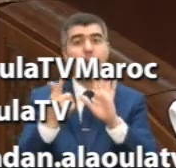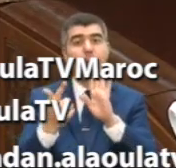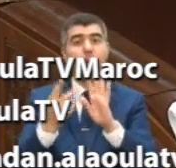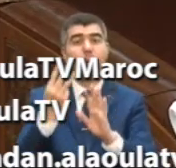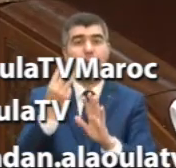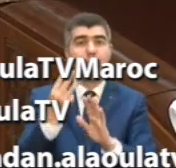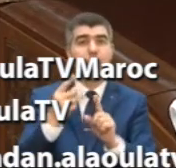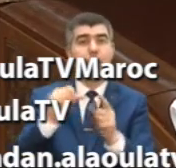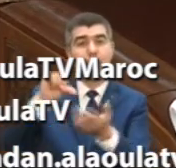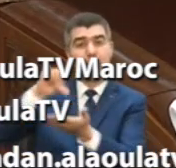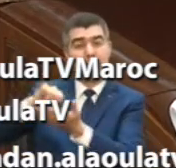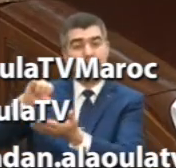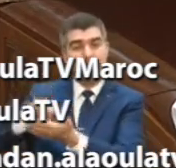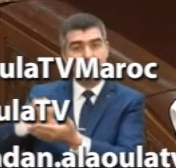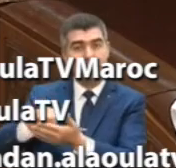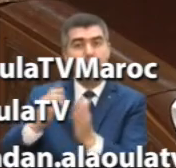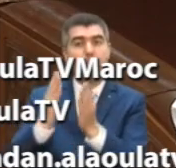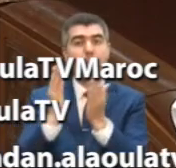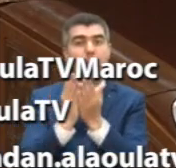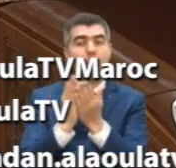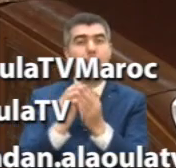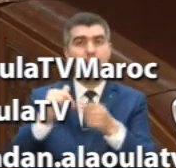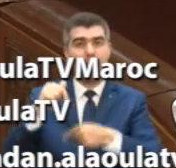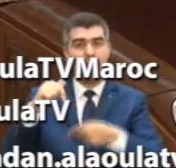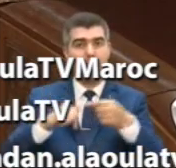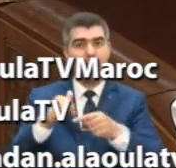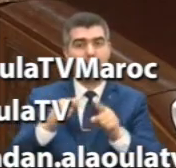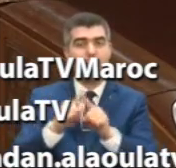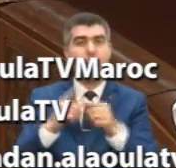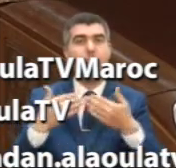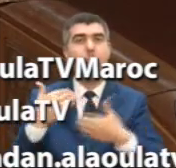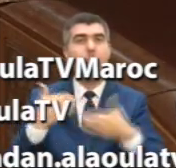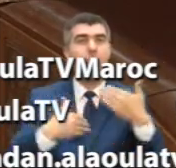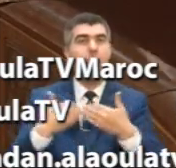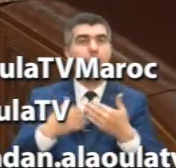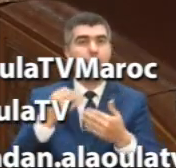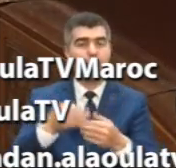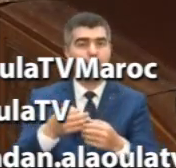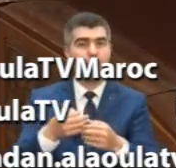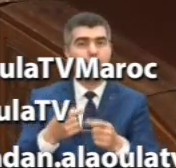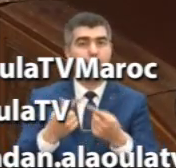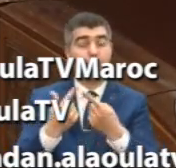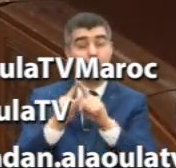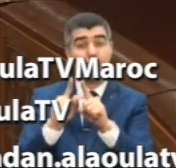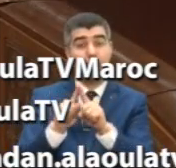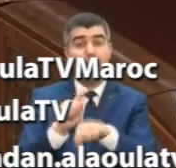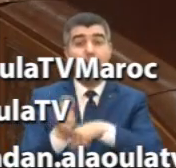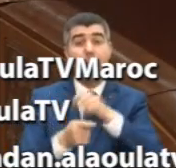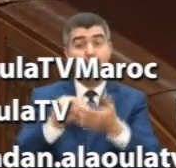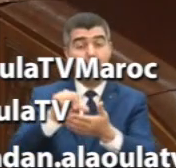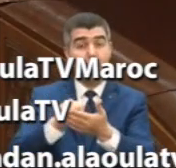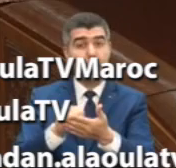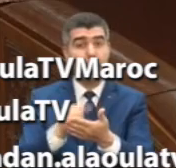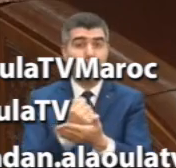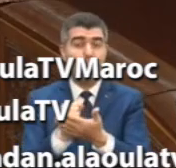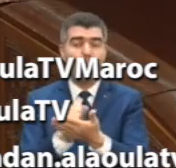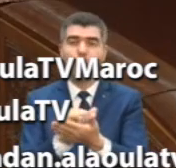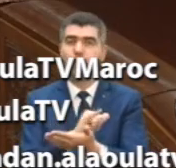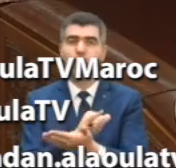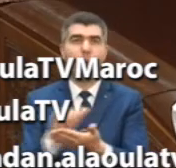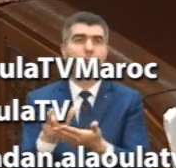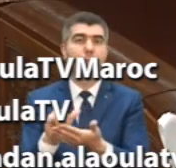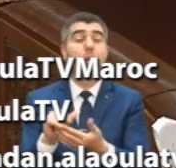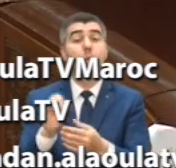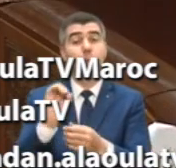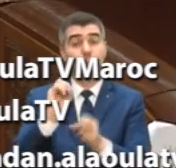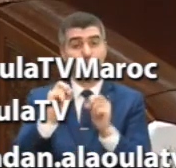مراكز خاصة اليوم كشبابيك خاصة بالأشخاص في وضعية إعاقة، ولا يستثنى العالم القروي، بل بالعكس هناك